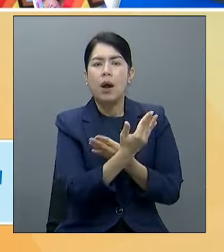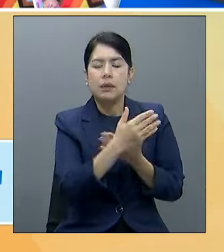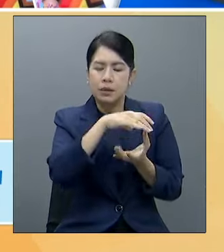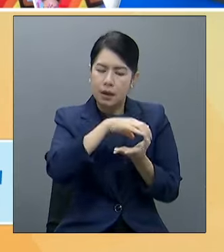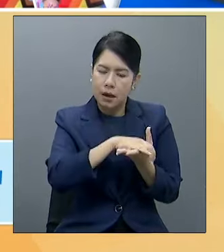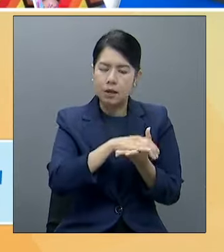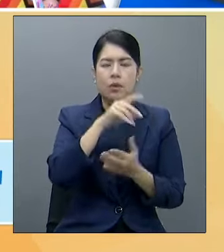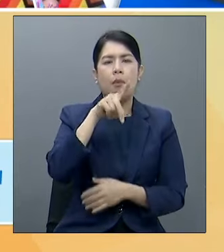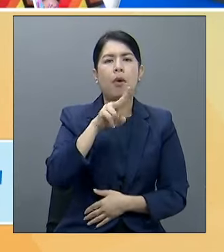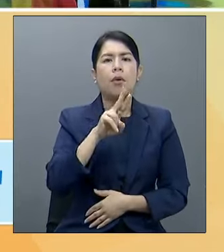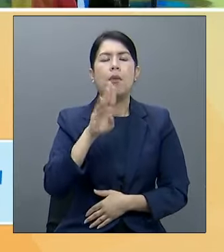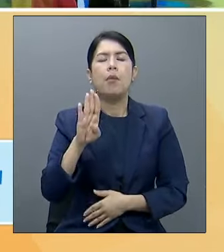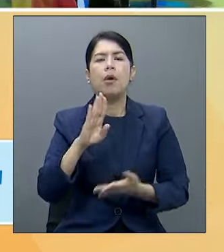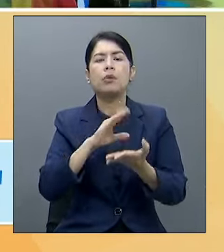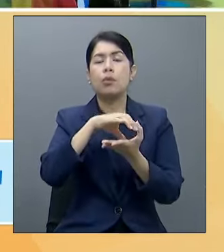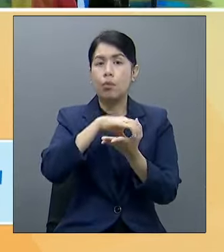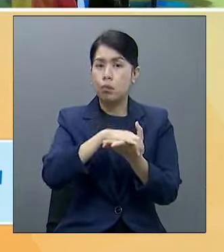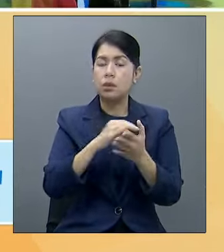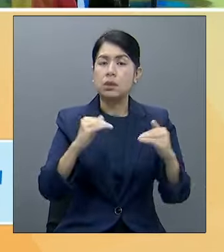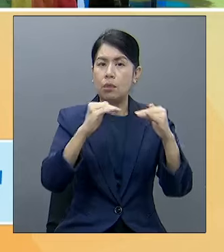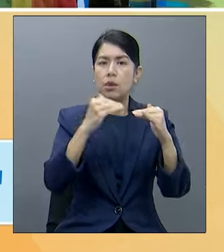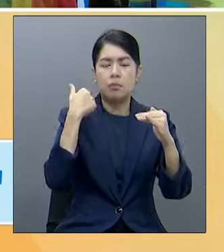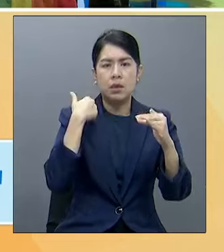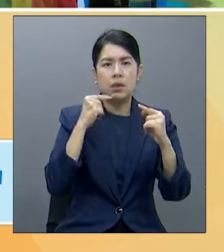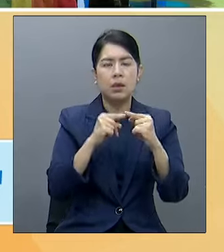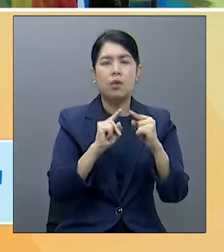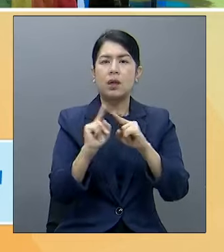บทกฎหมายอื่นๆต่างๆที่เกี่ยวข้องกับเรื่องของ